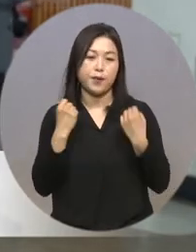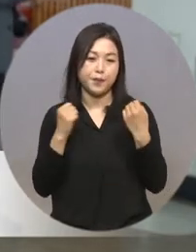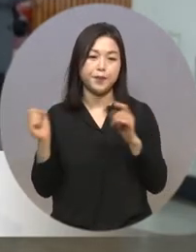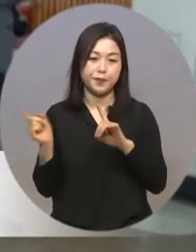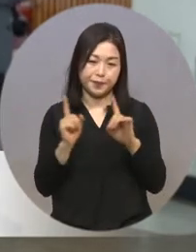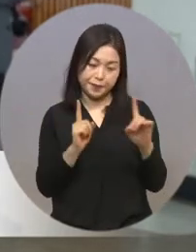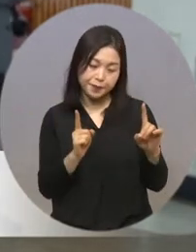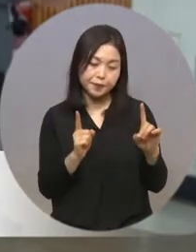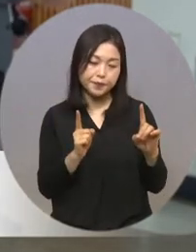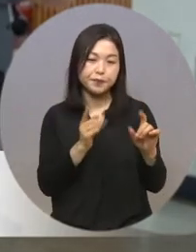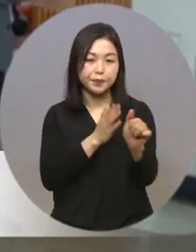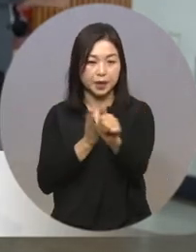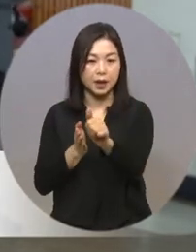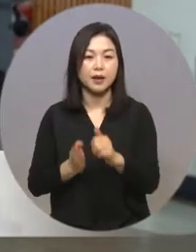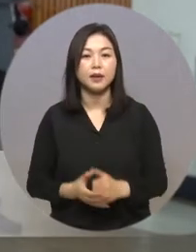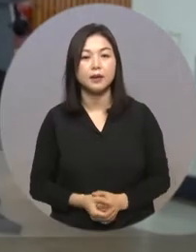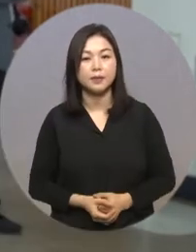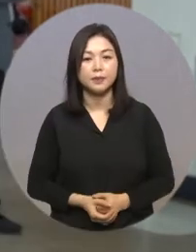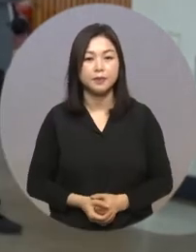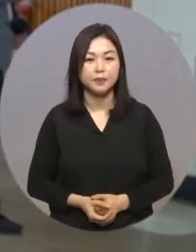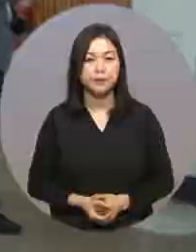사기가 진작되었으면 좋겠습니다.